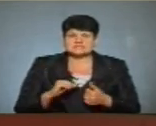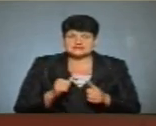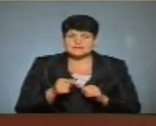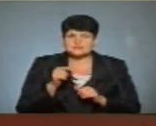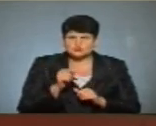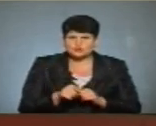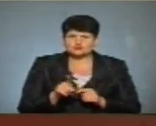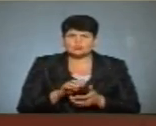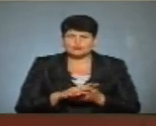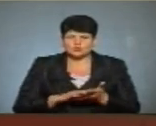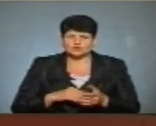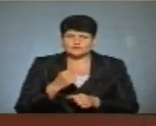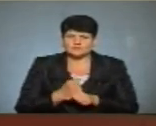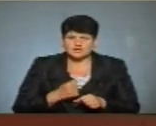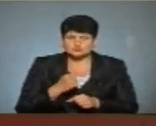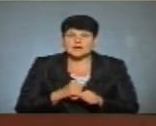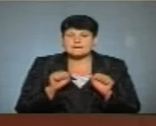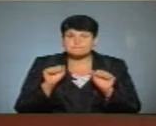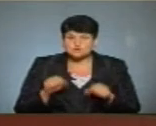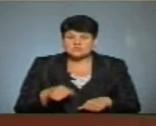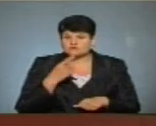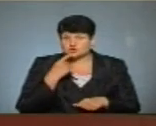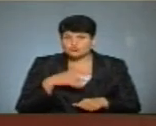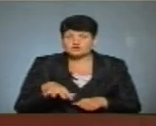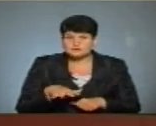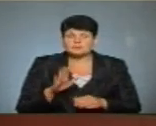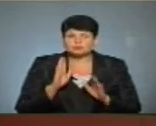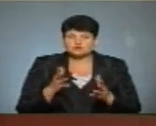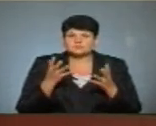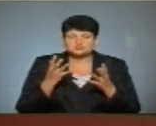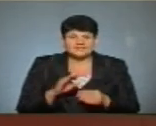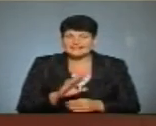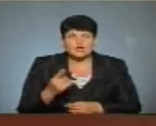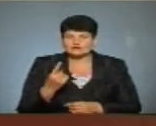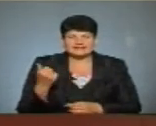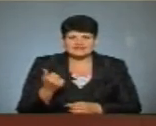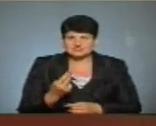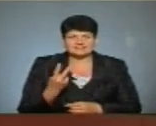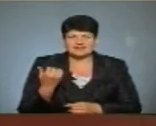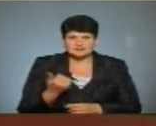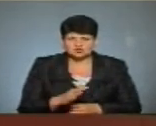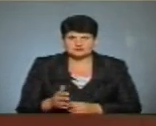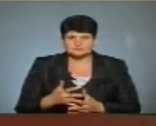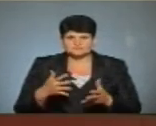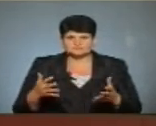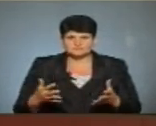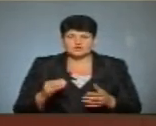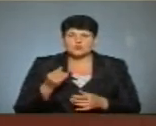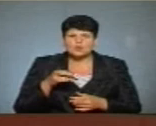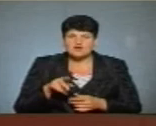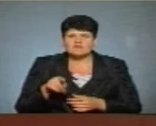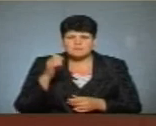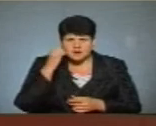щоб продовжувати працювати, і, можливо, в червоній зоні ми будемо знаходитись не 1 тиждень і не 2. Юлю, ви пам'ятаєте,